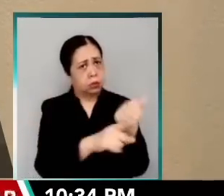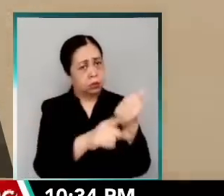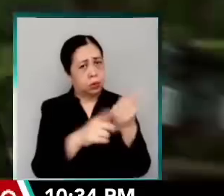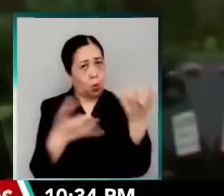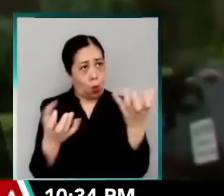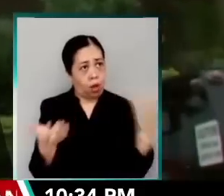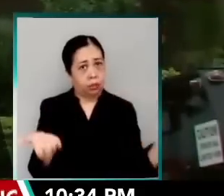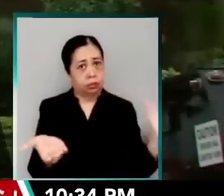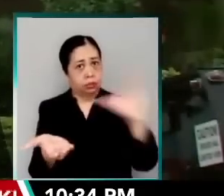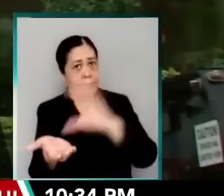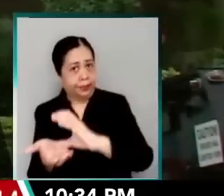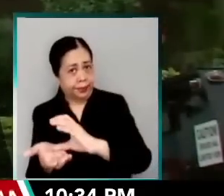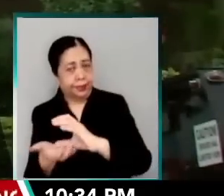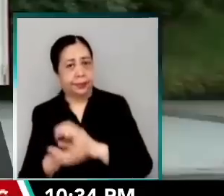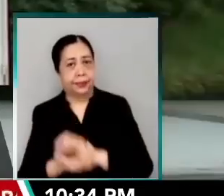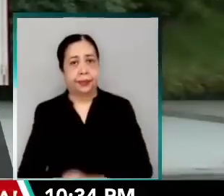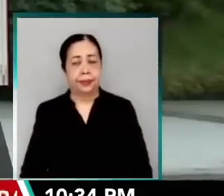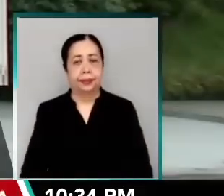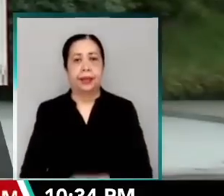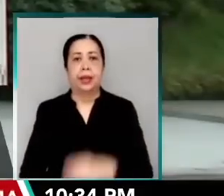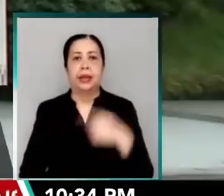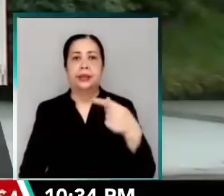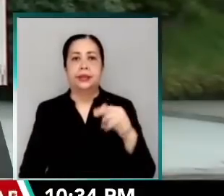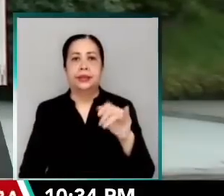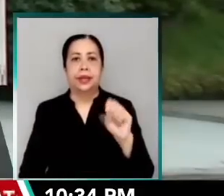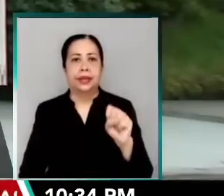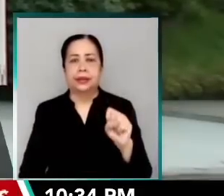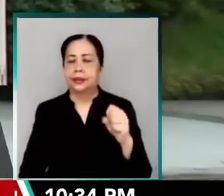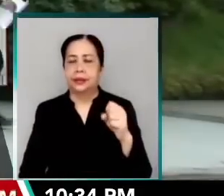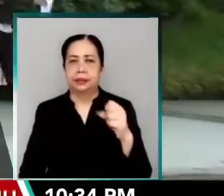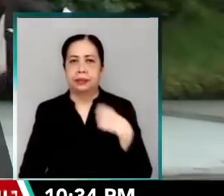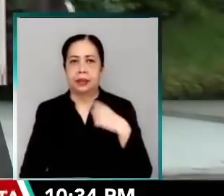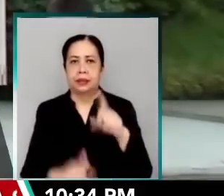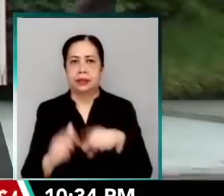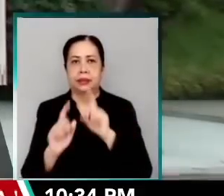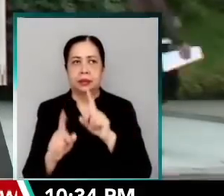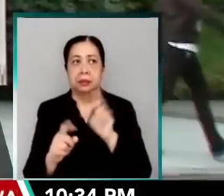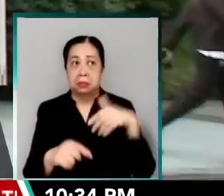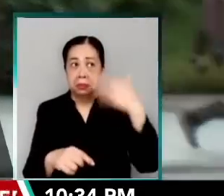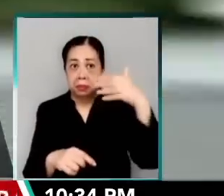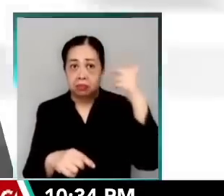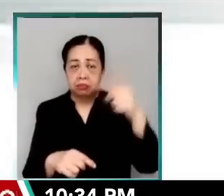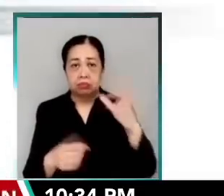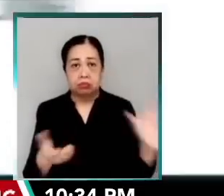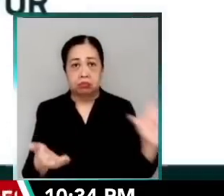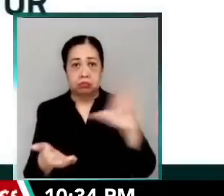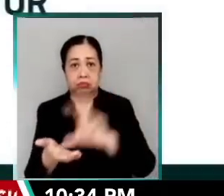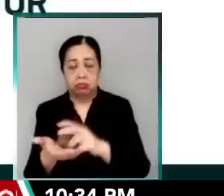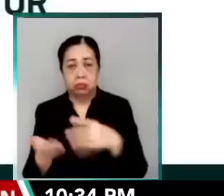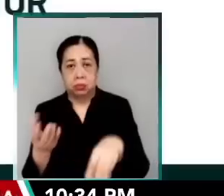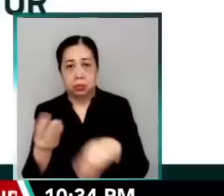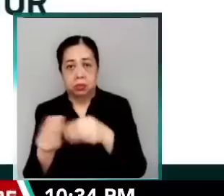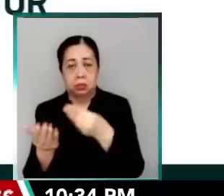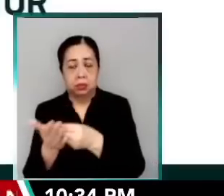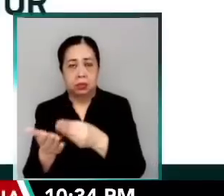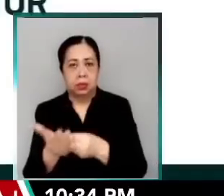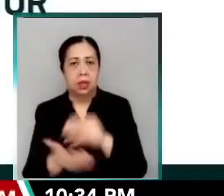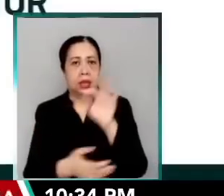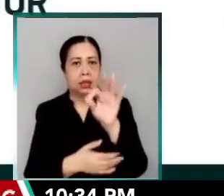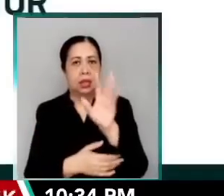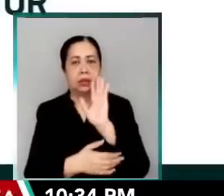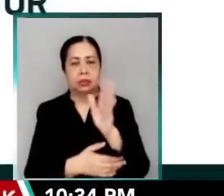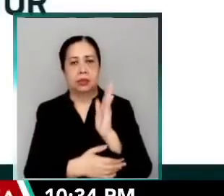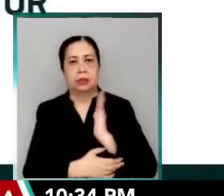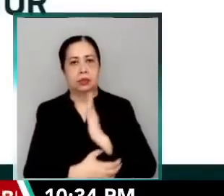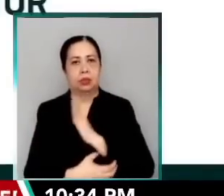invest in it. Ang GSIS hindi patuwirang masagot kung kalaunay maglalagak sila ng pondo rito. Siya manguupong board of directors na